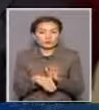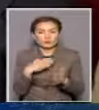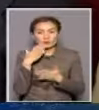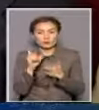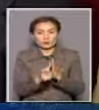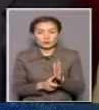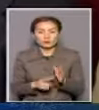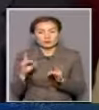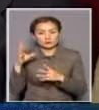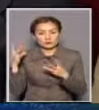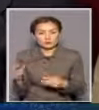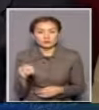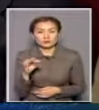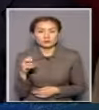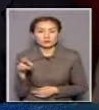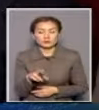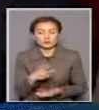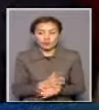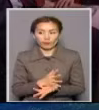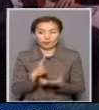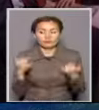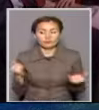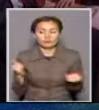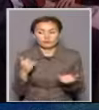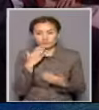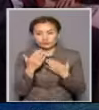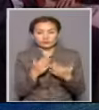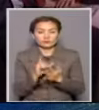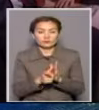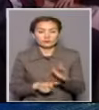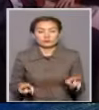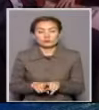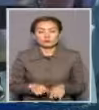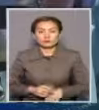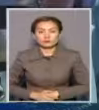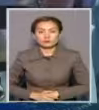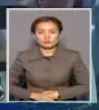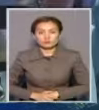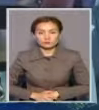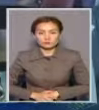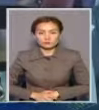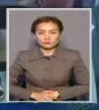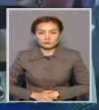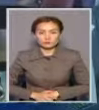прочитав стихи, посвященные Илье Жаканову. И сегодня она прочитала их на этом мероприятии.